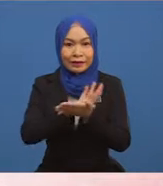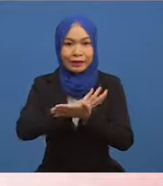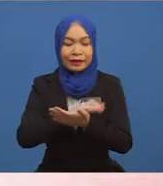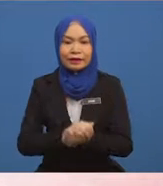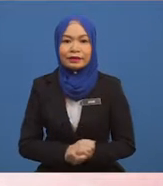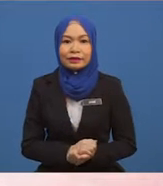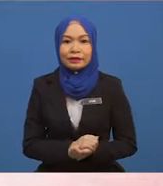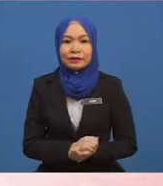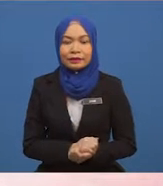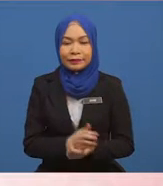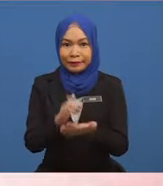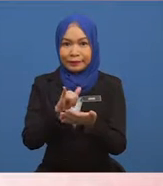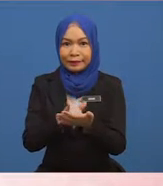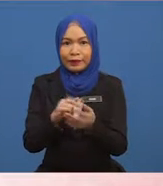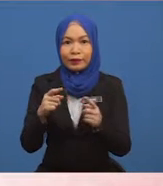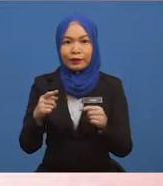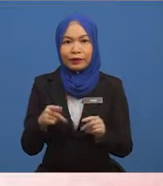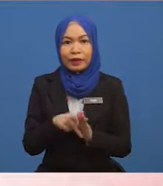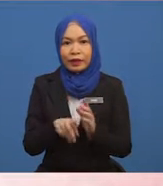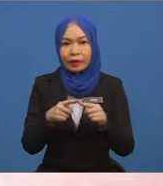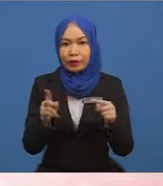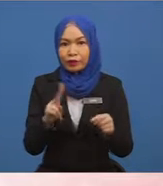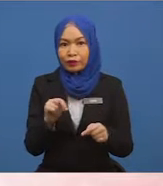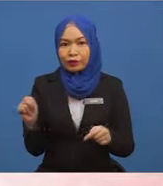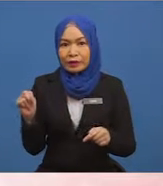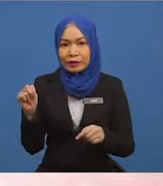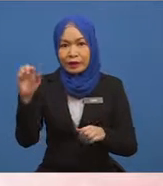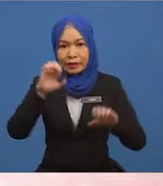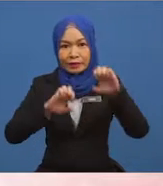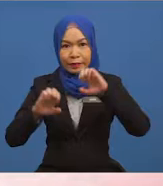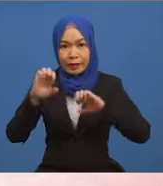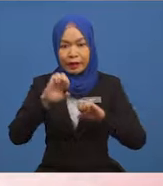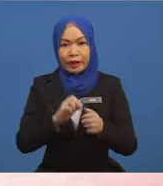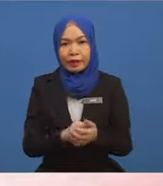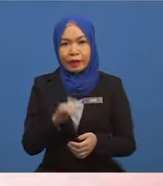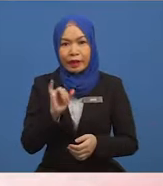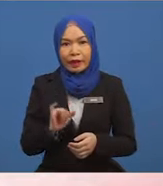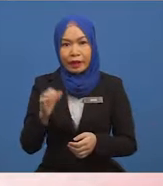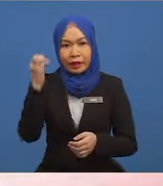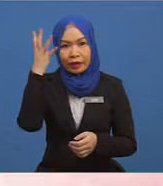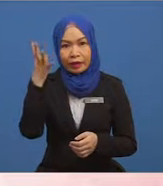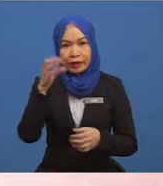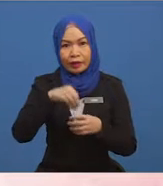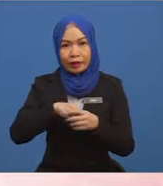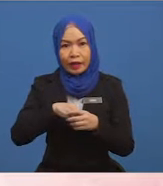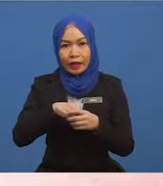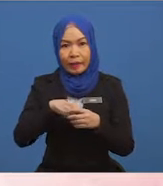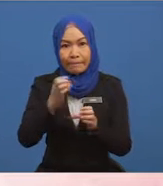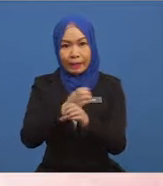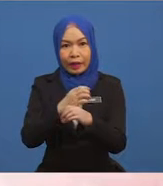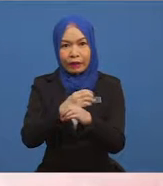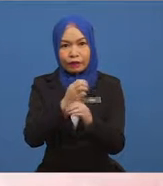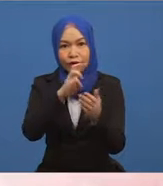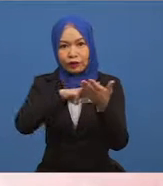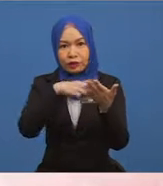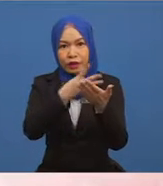Berikut adalah keputusan eksperimen yang dipaparkan dalam bentuk jadual. Baiklah,